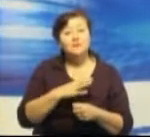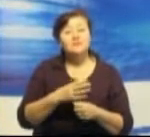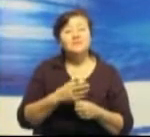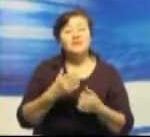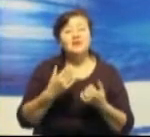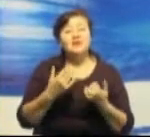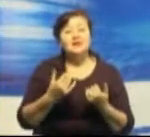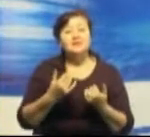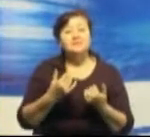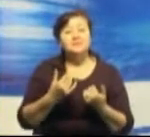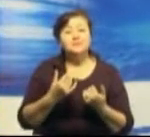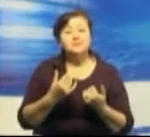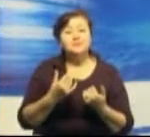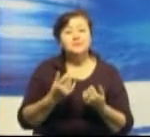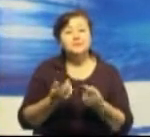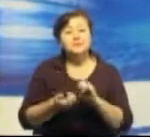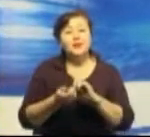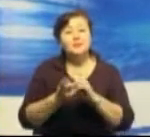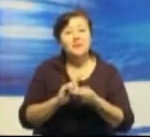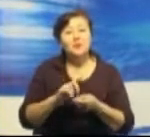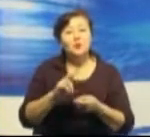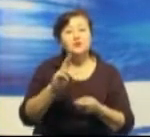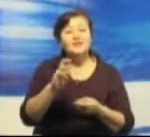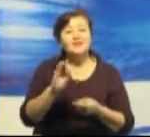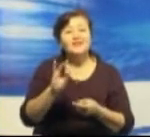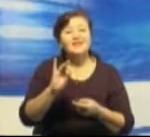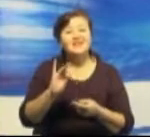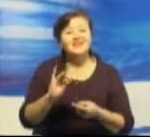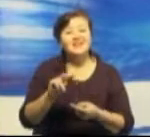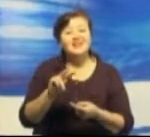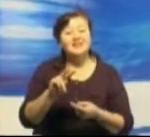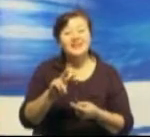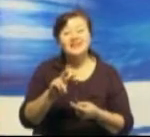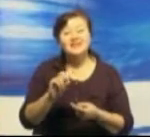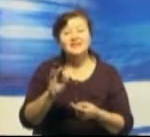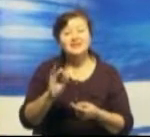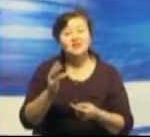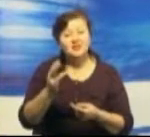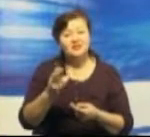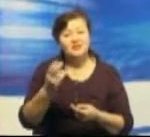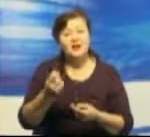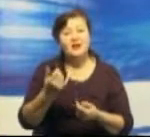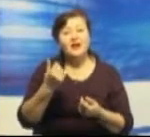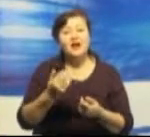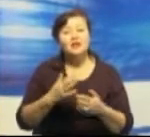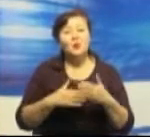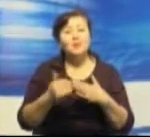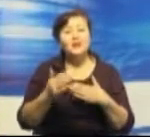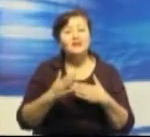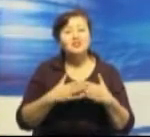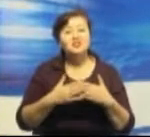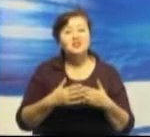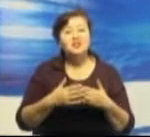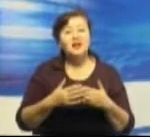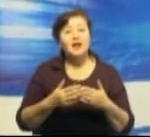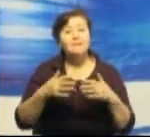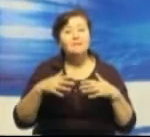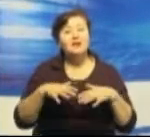ходе рассмотрения перспектив перехода на латиницу участники встречи обсудили практическое ее применение в сфере